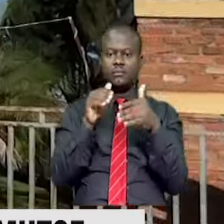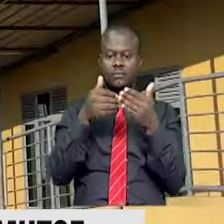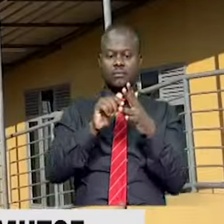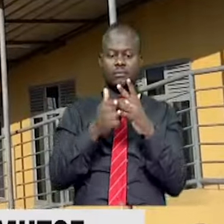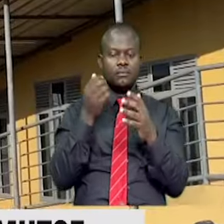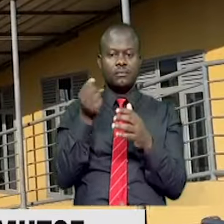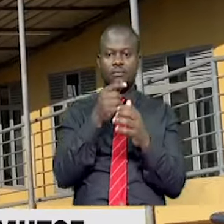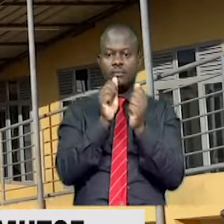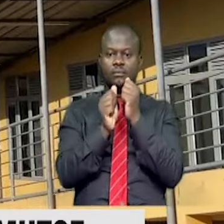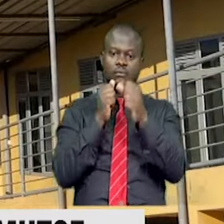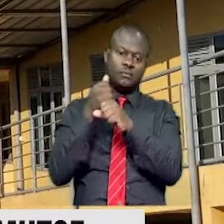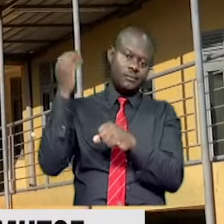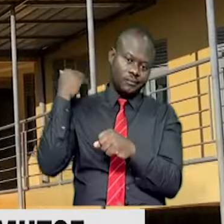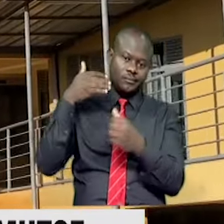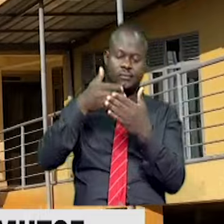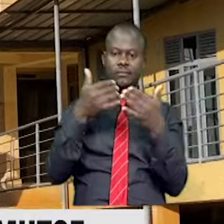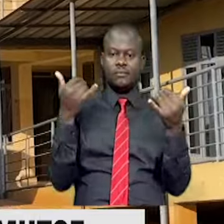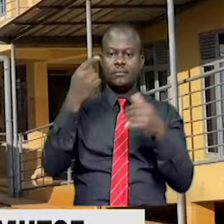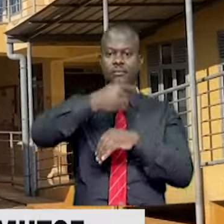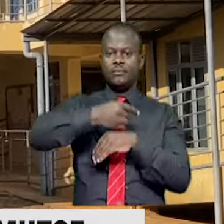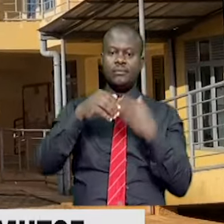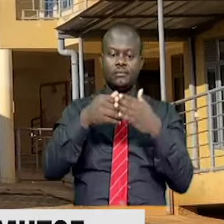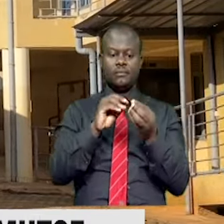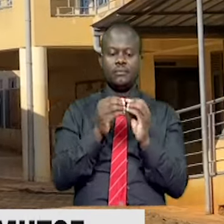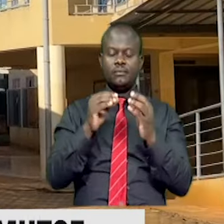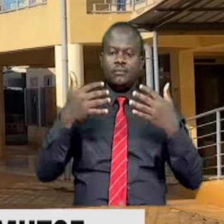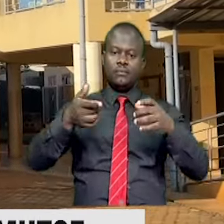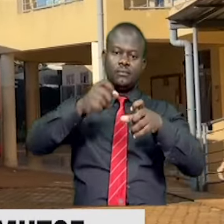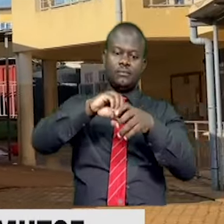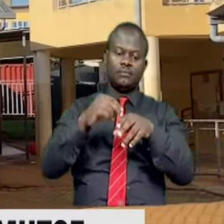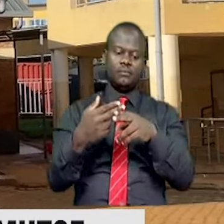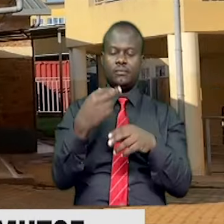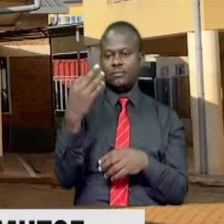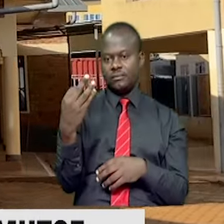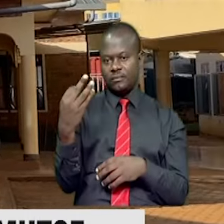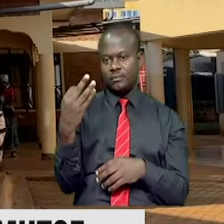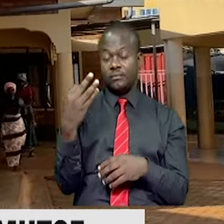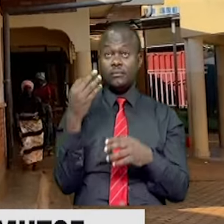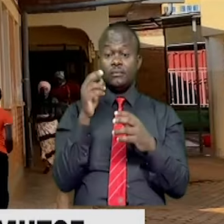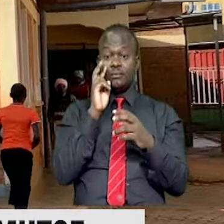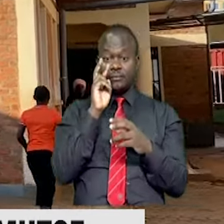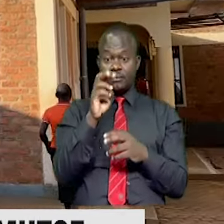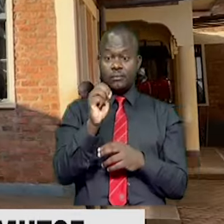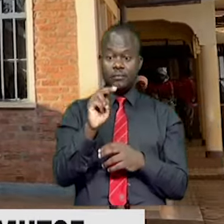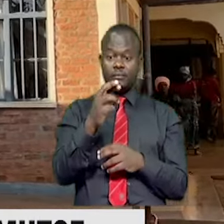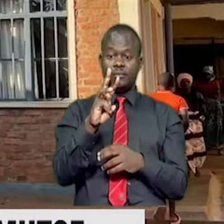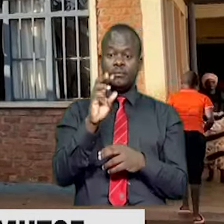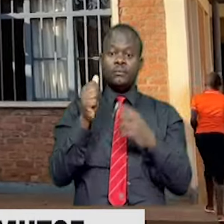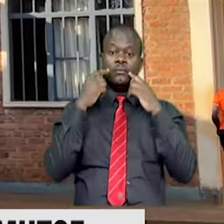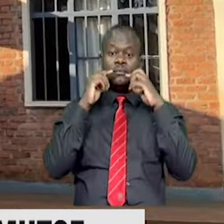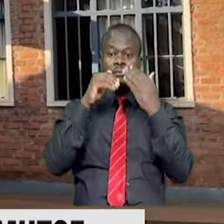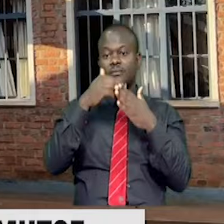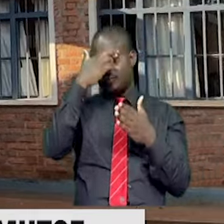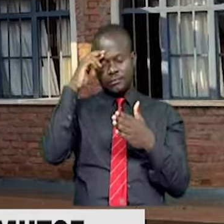kwezi kwa 10 umwaka ushize kugeza uyu munsi uyu mubare umaze kwikuba hafi 3 Mumboni za Muhirwa Vensa ukiyobora aravuga